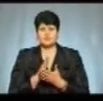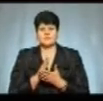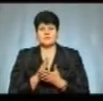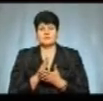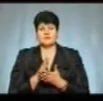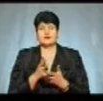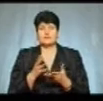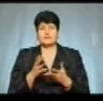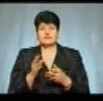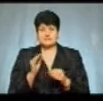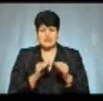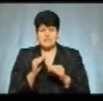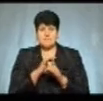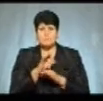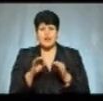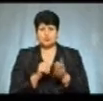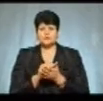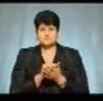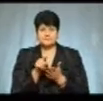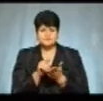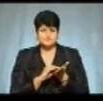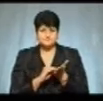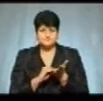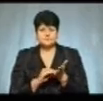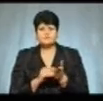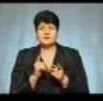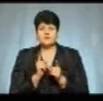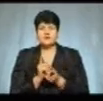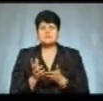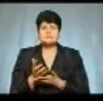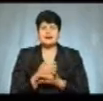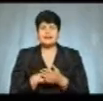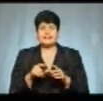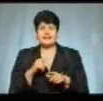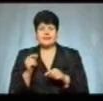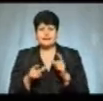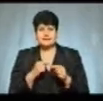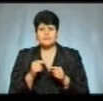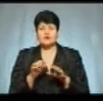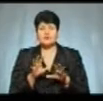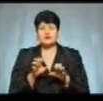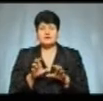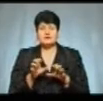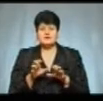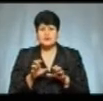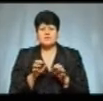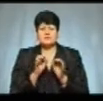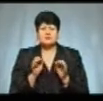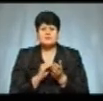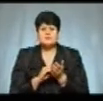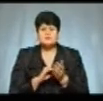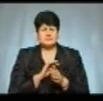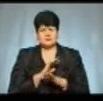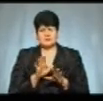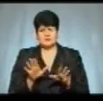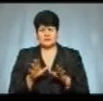навколишнє природне середовище в складі проєктної документації, і там мали тільки збирати листя про відходи тваринного походження, там взагалі не було сказано. Тобто можна